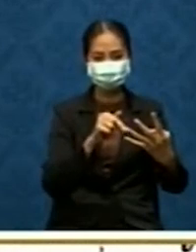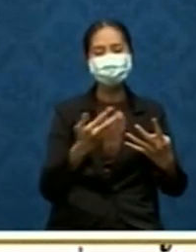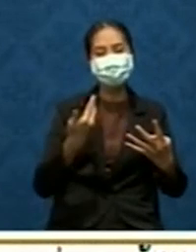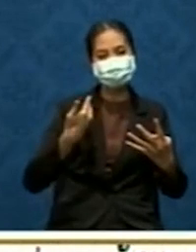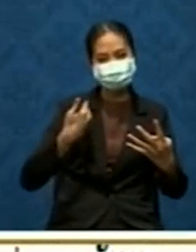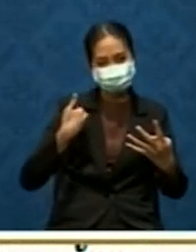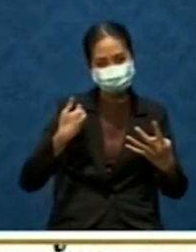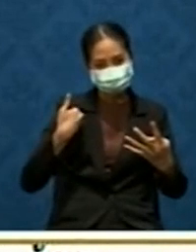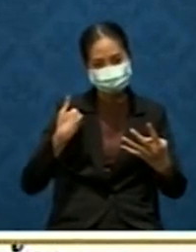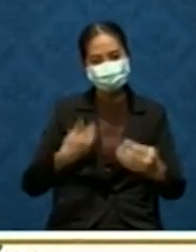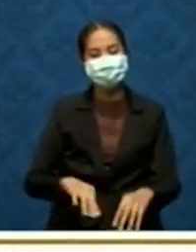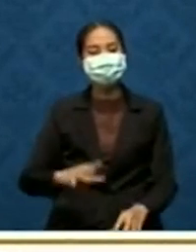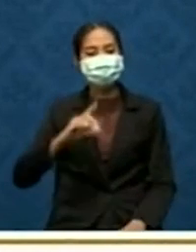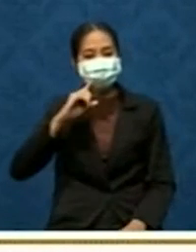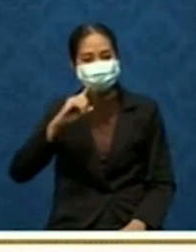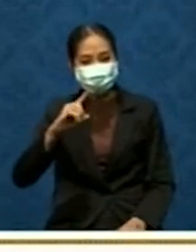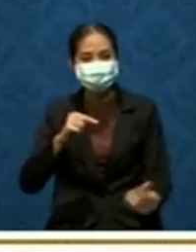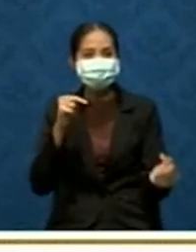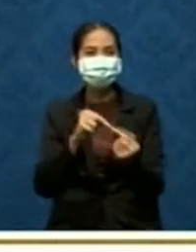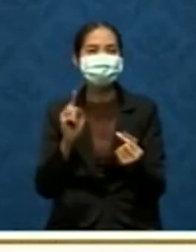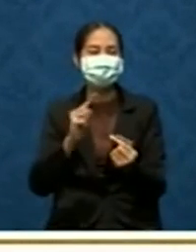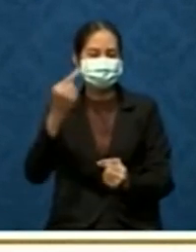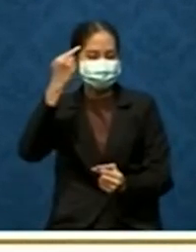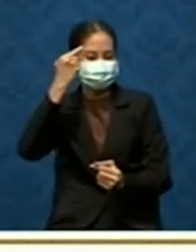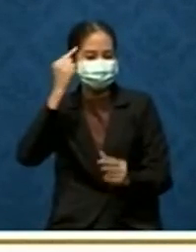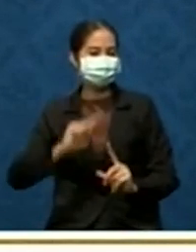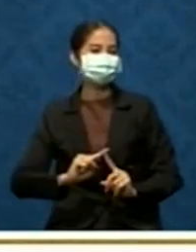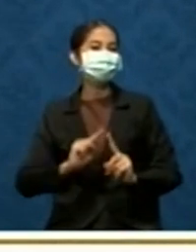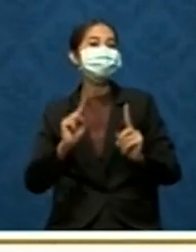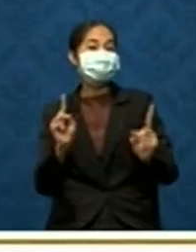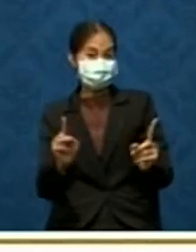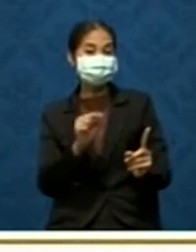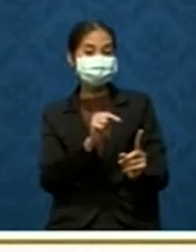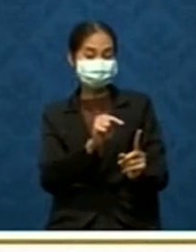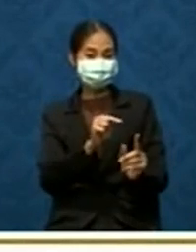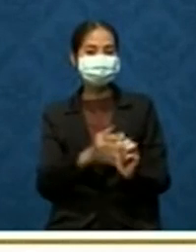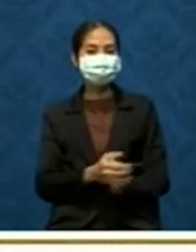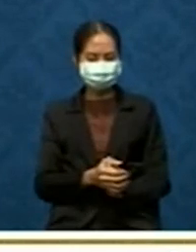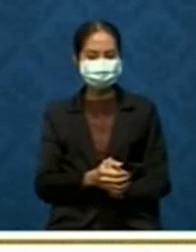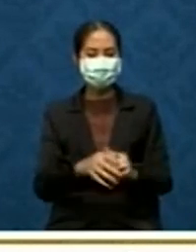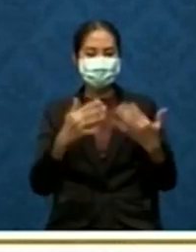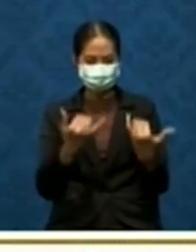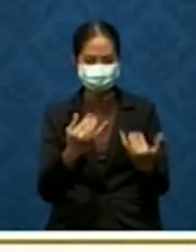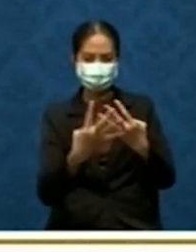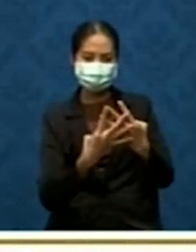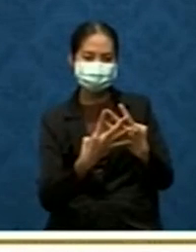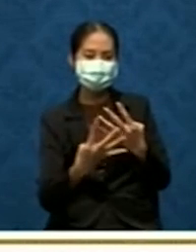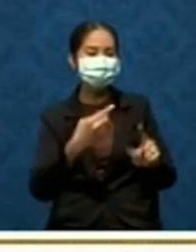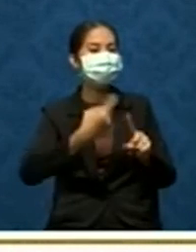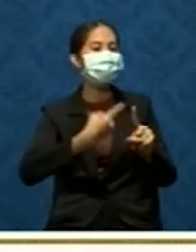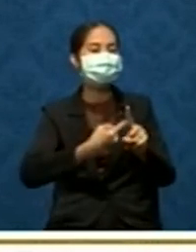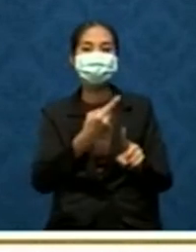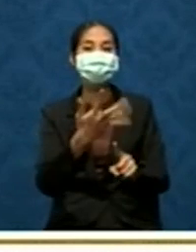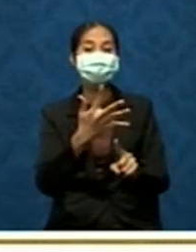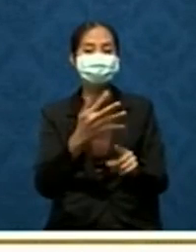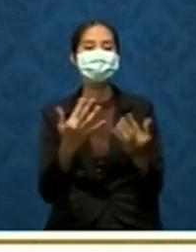ต่างทางความคิดหรือความเห็นต่างซึ่งไม่ได้รับการปล่อยตัวชั่วคราวในระหว่างพิ